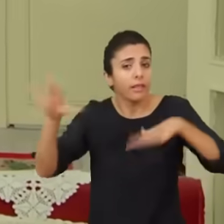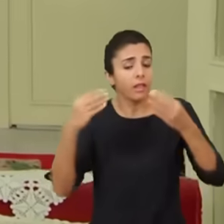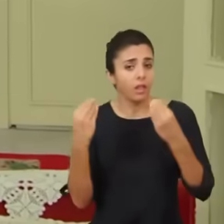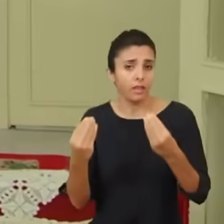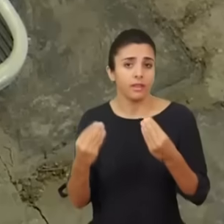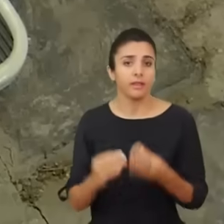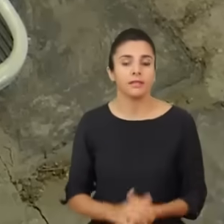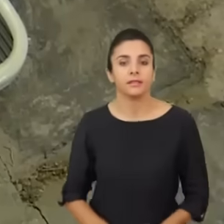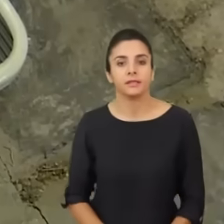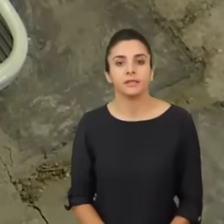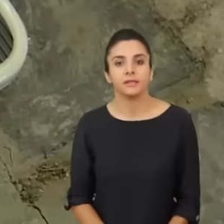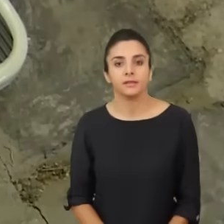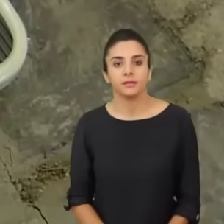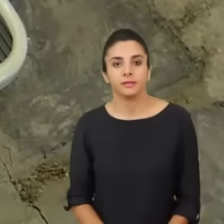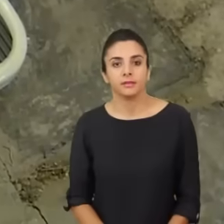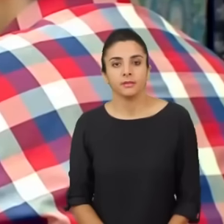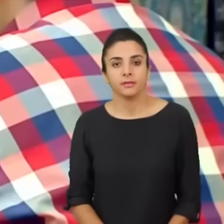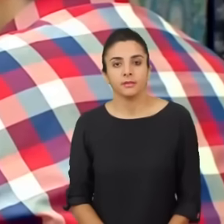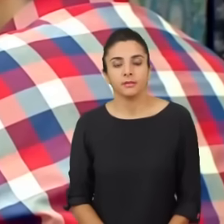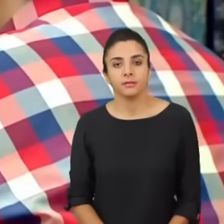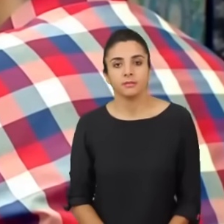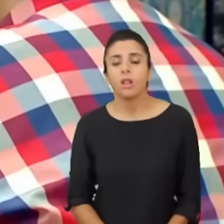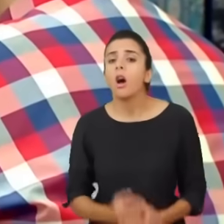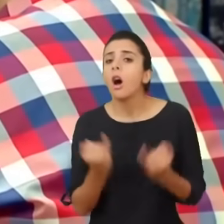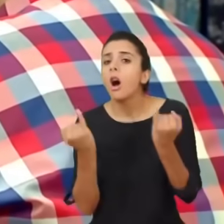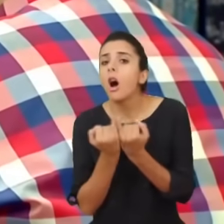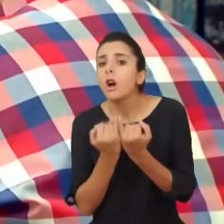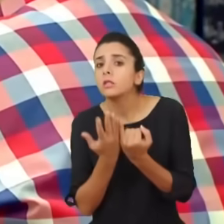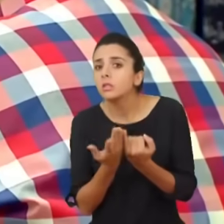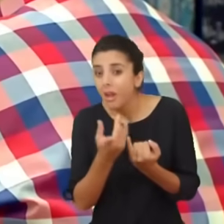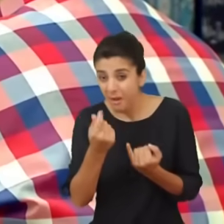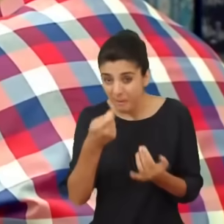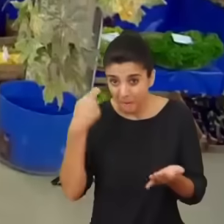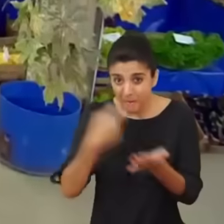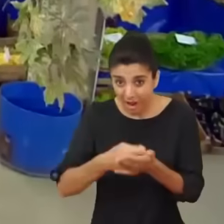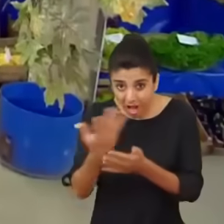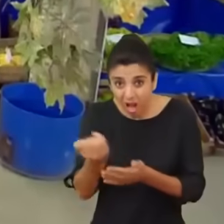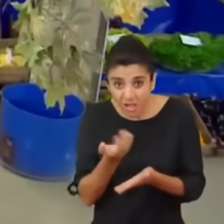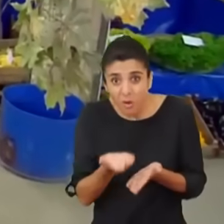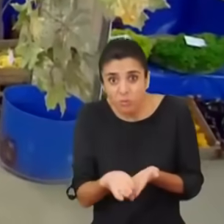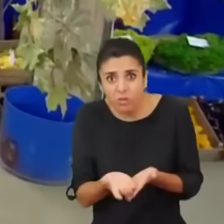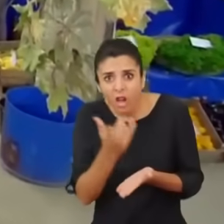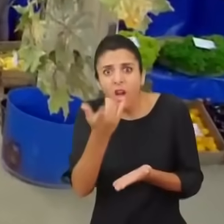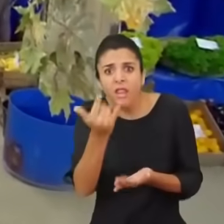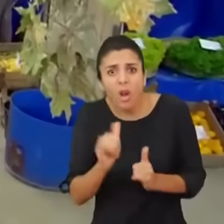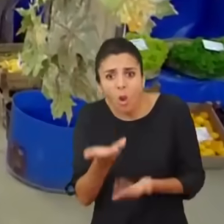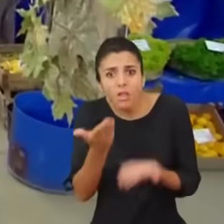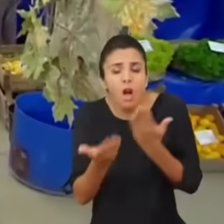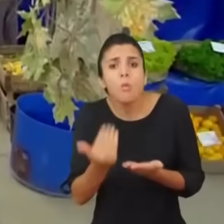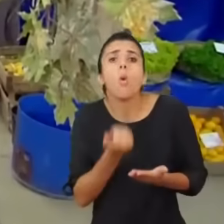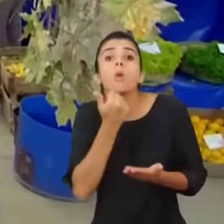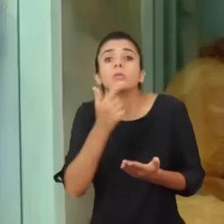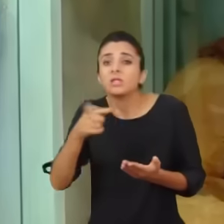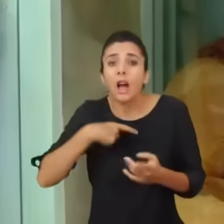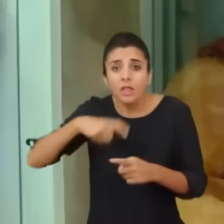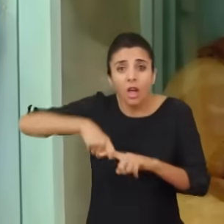mutfak. 136 kilo limitli baskül yerde. Kardeşim sen git de şimdi buna para mı verdin ya? Lan bu seni tartmaz ki. Sana kantar